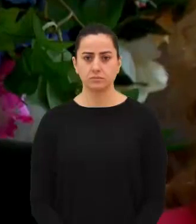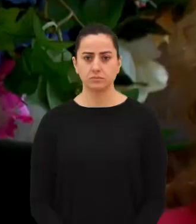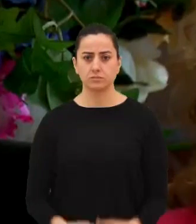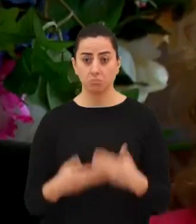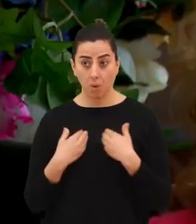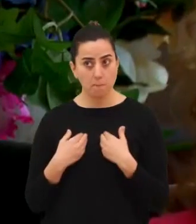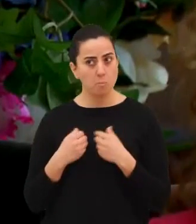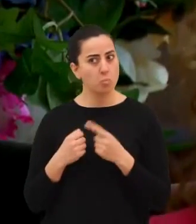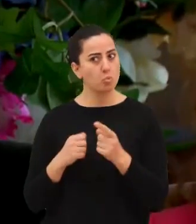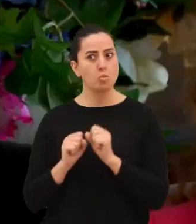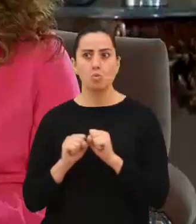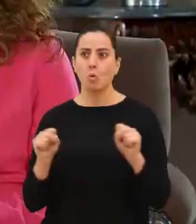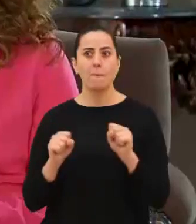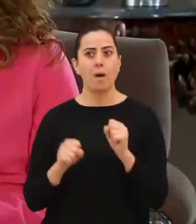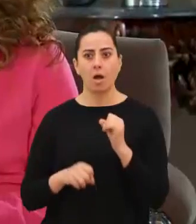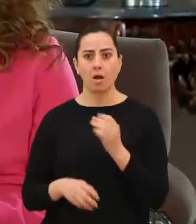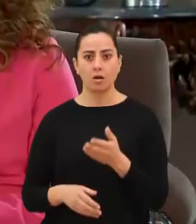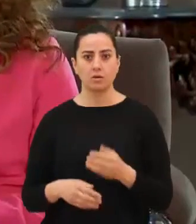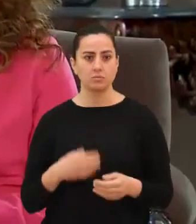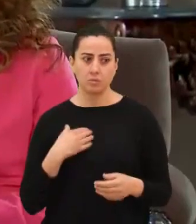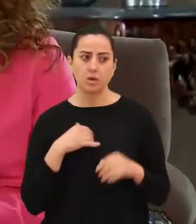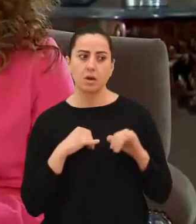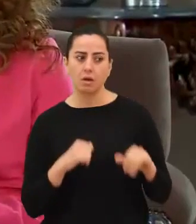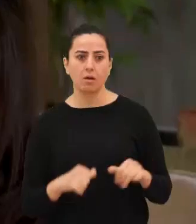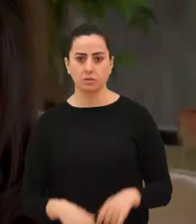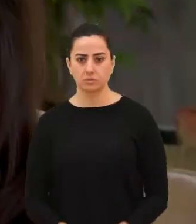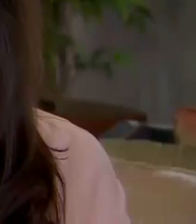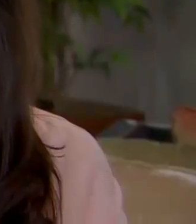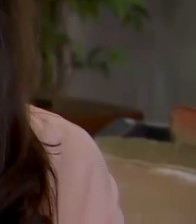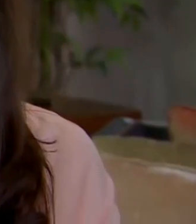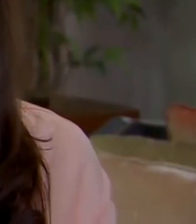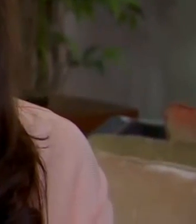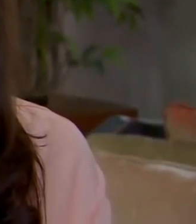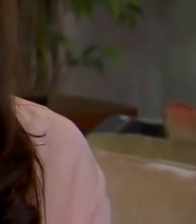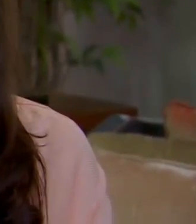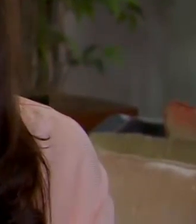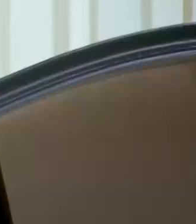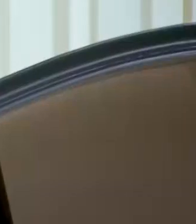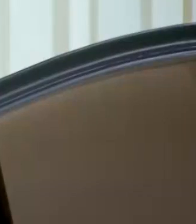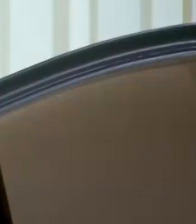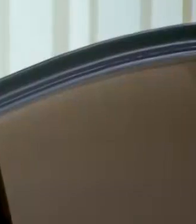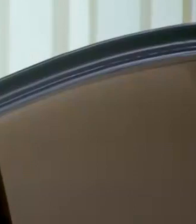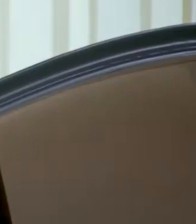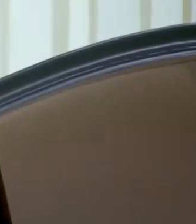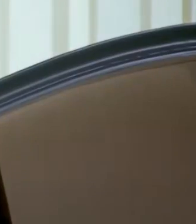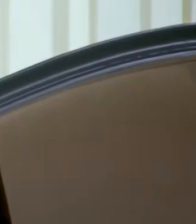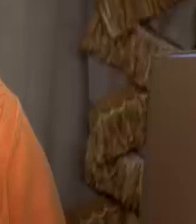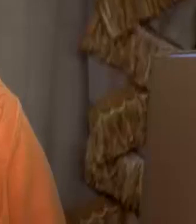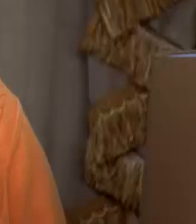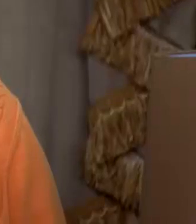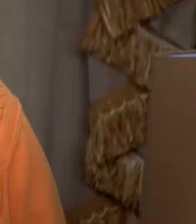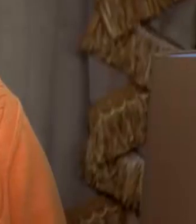Ben bomba diye buna derim. Vallahi ben de. Biricik'in beti benzi atmış, gözleri dolu dolu.